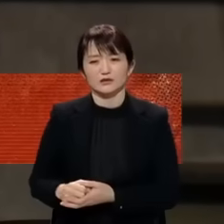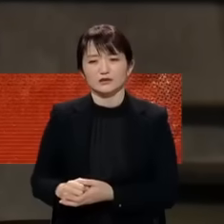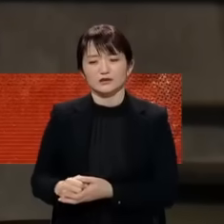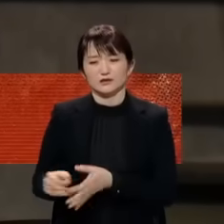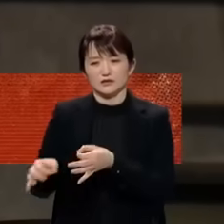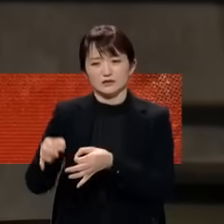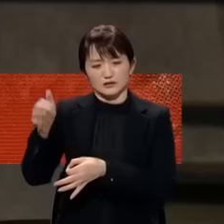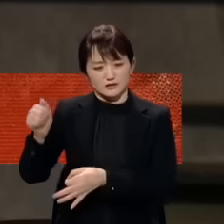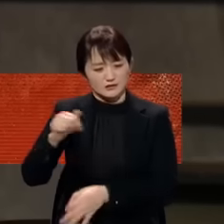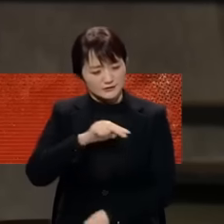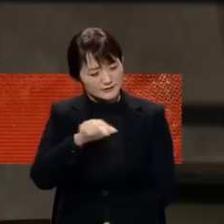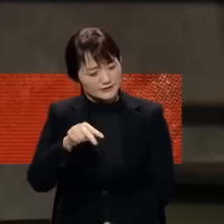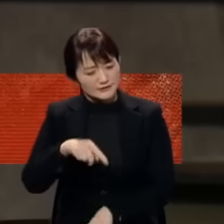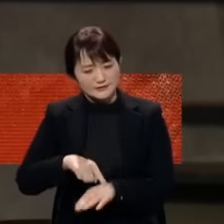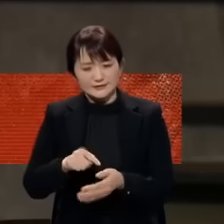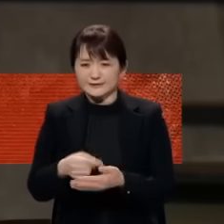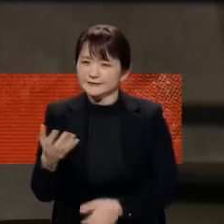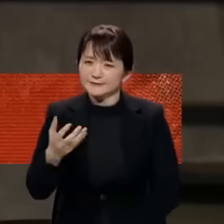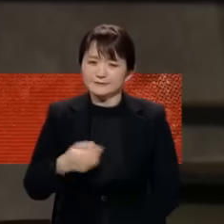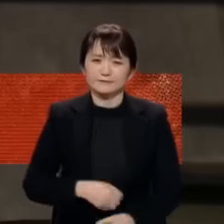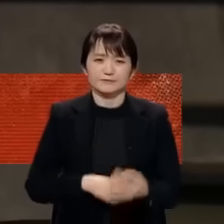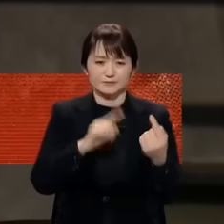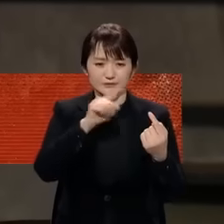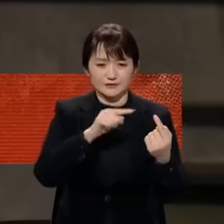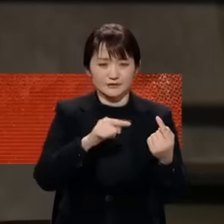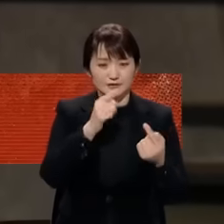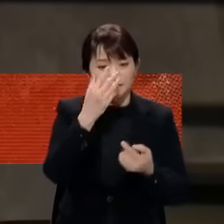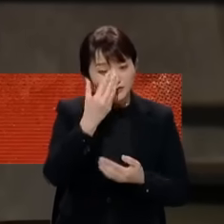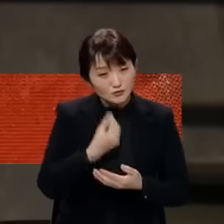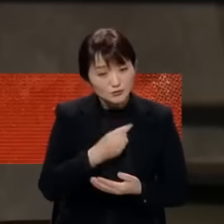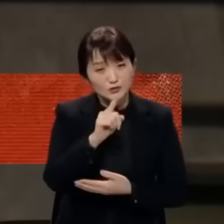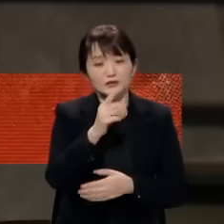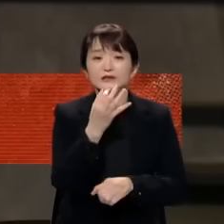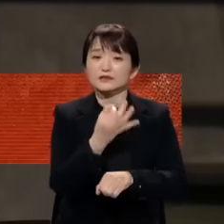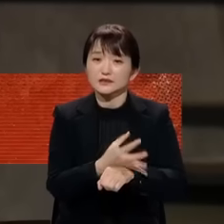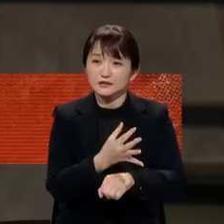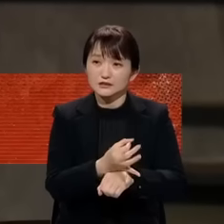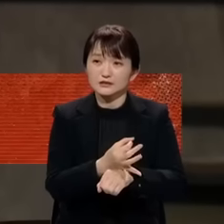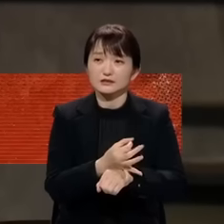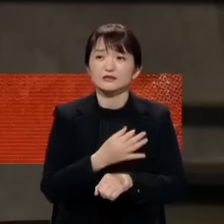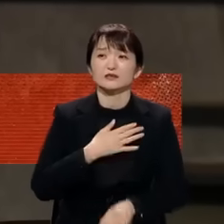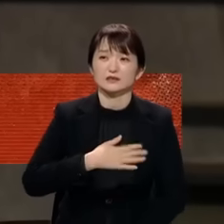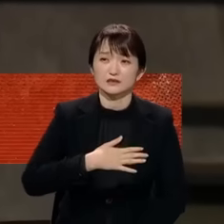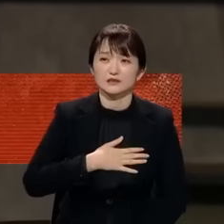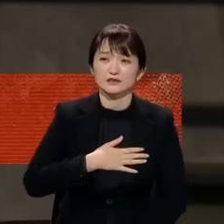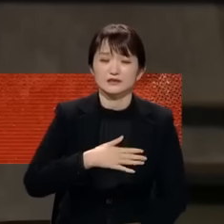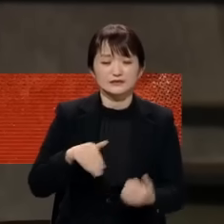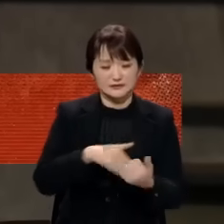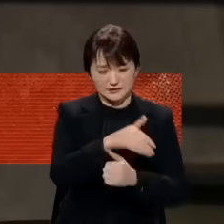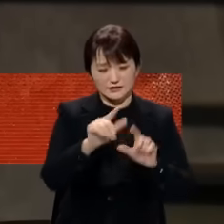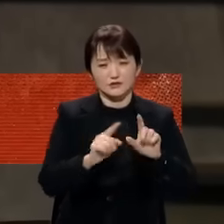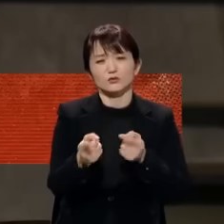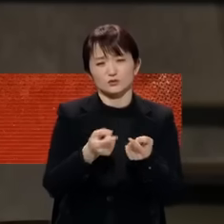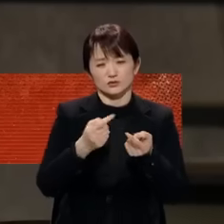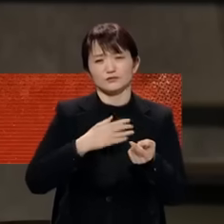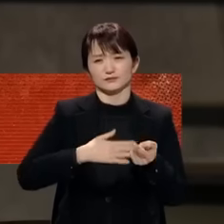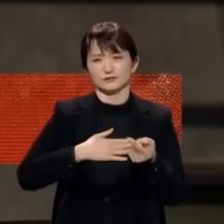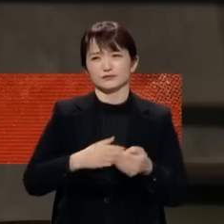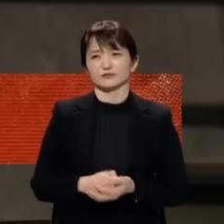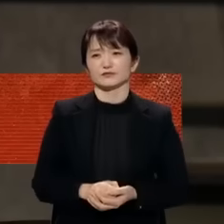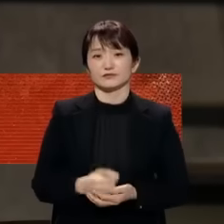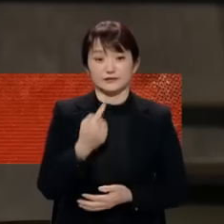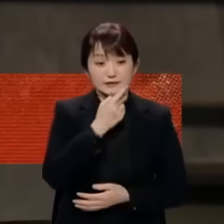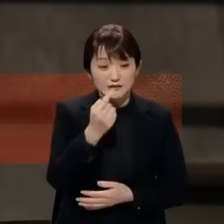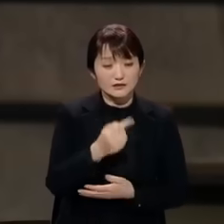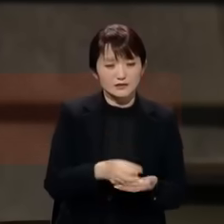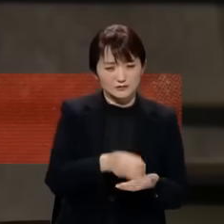정말 속상할 것 같긴 해서 1인일 음료라는 방침은 이해가 되는데 좀 융통적이어야 된다고 생각을 해요 그렇게 비싼 케익을